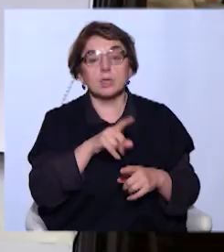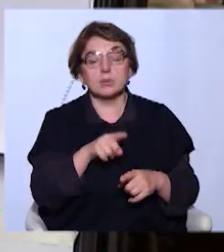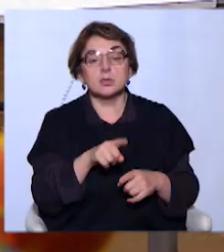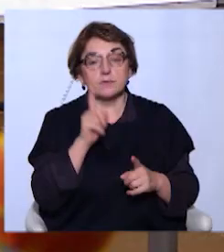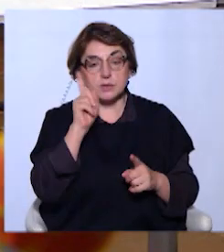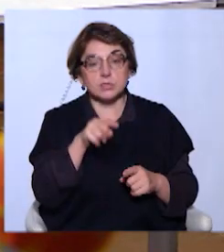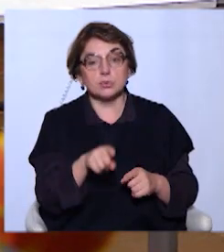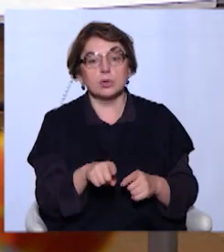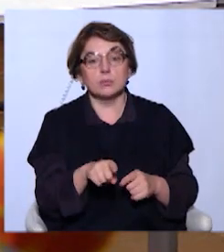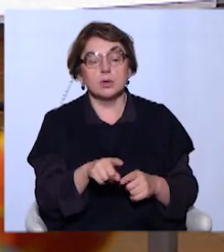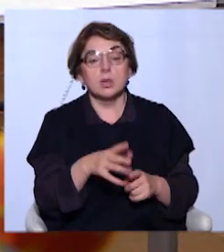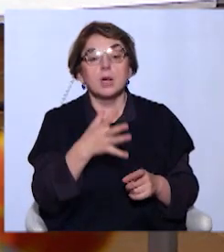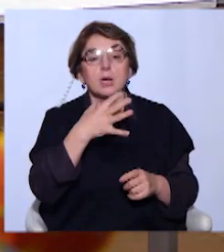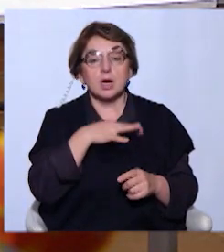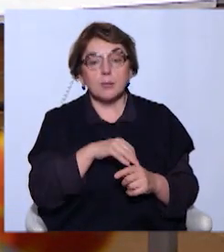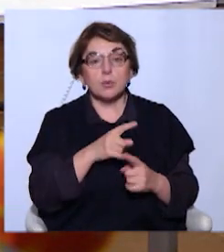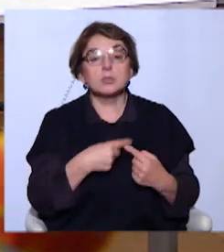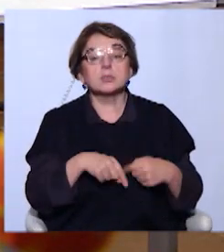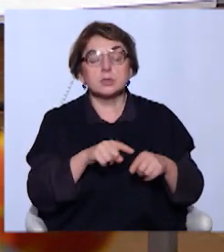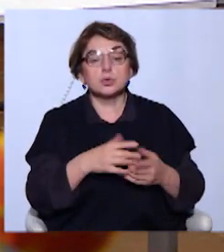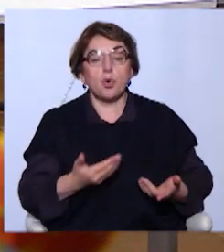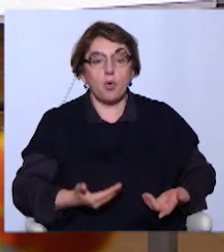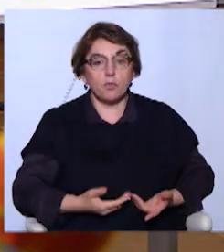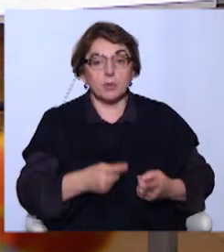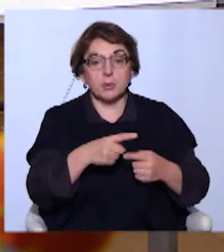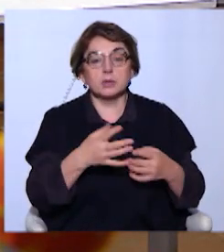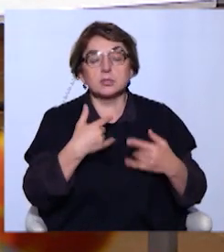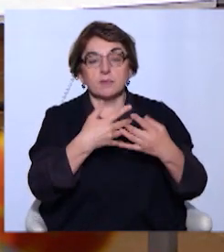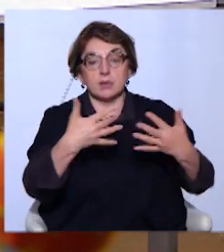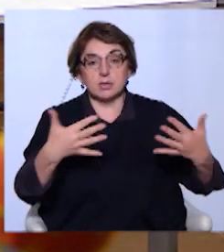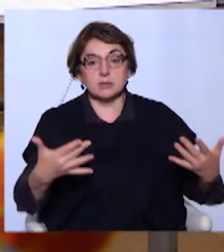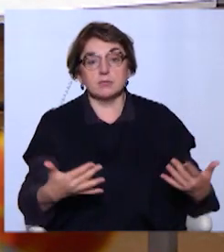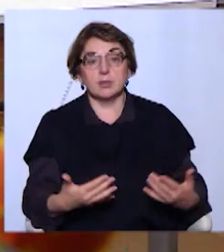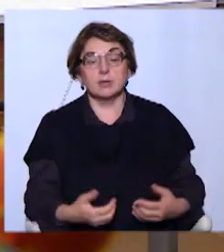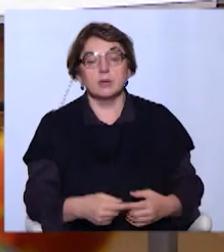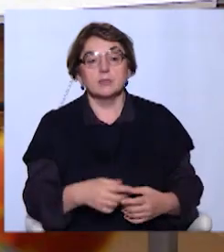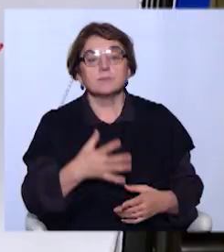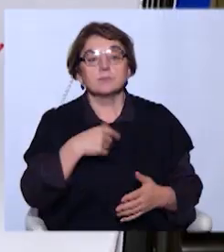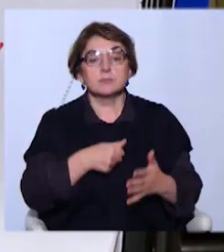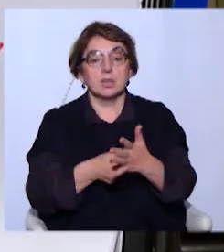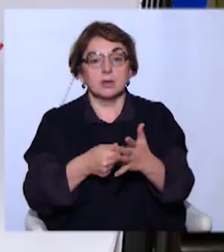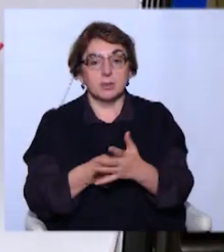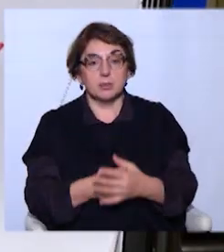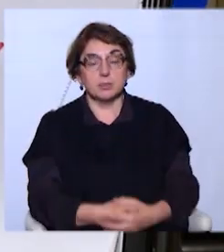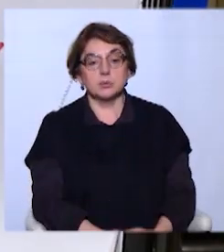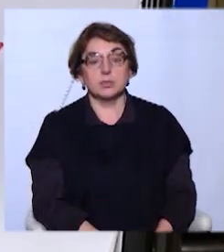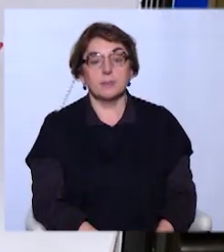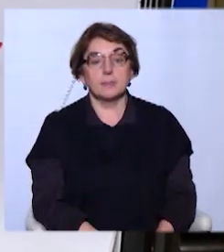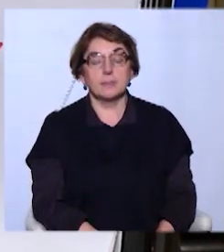საწვავად გამოიყენება და მათ იცით, რომ გამოყენება აქვს ასევე საყოფა ცხოვრებო